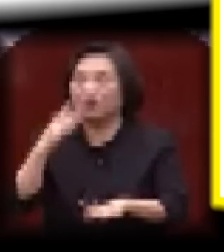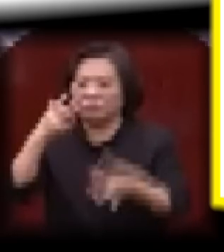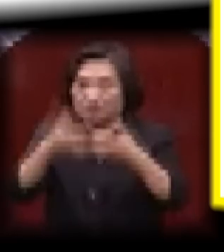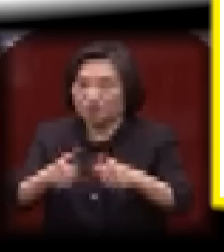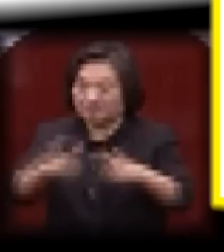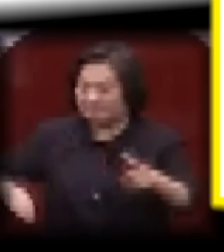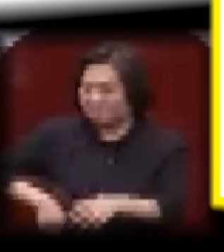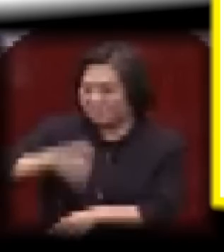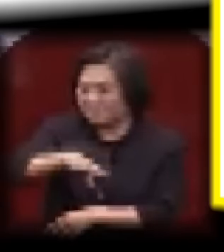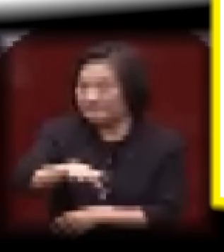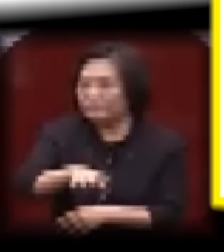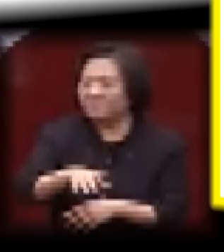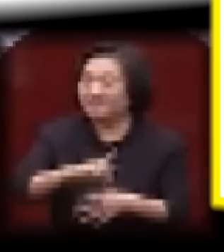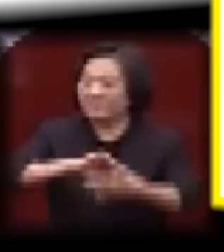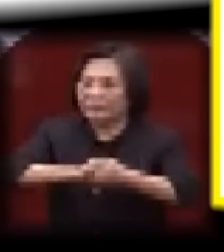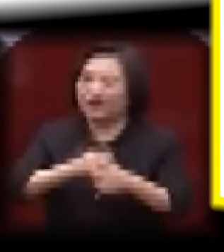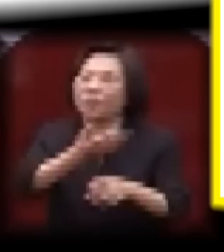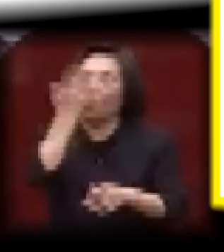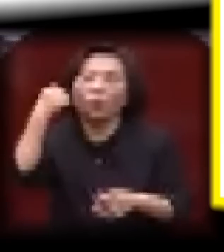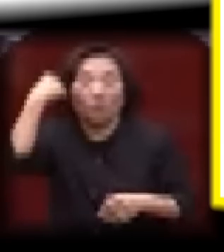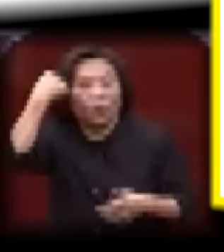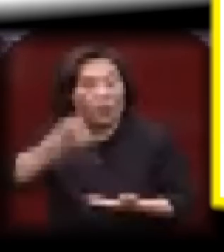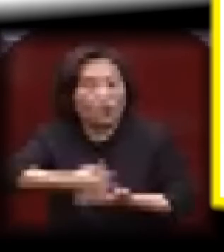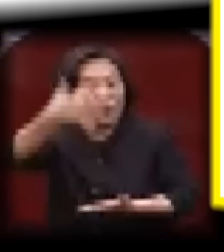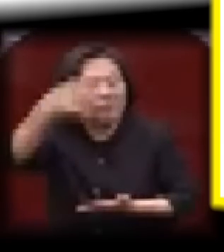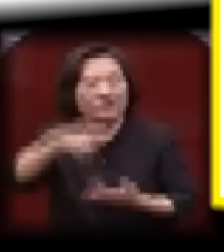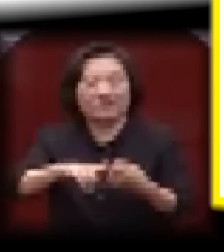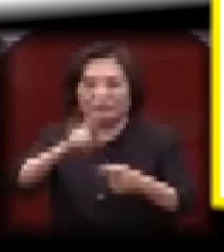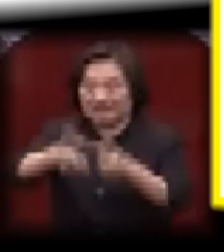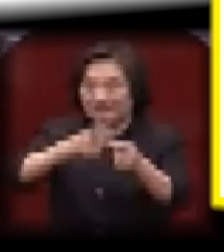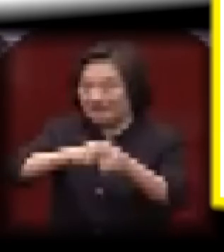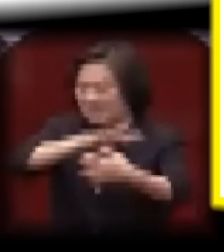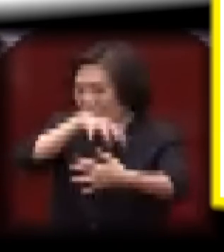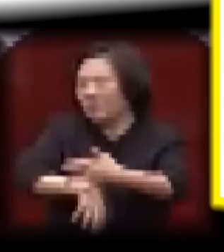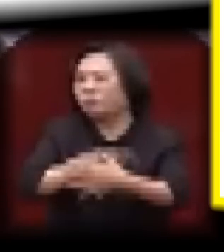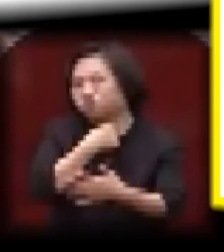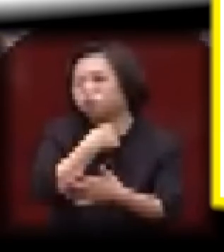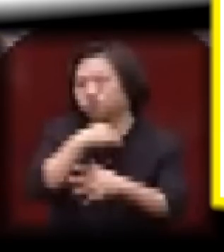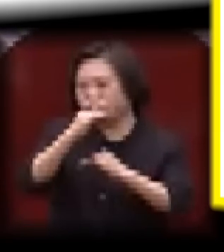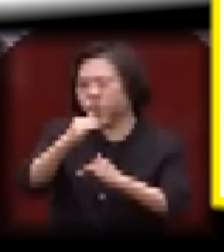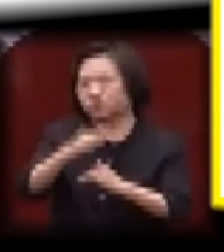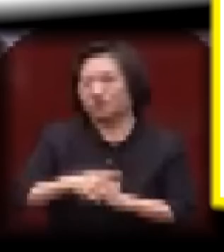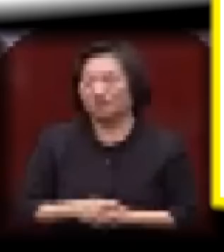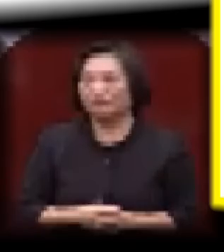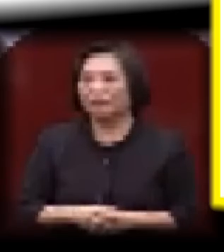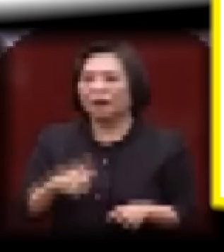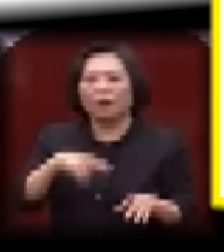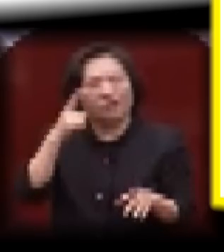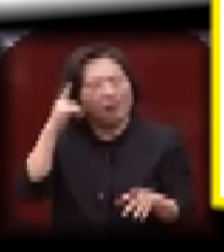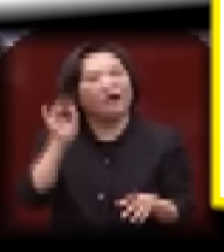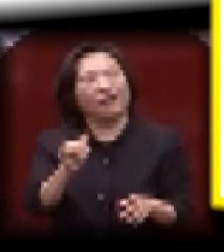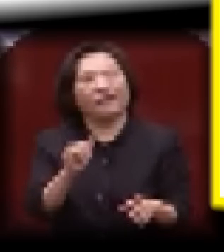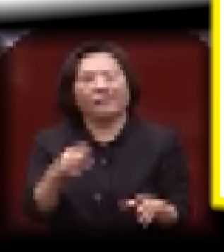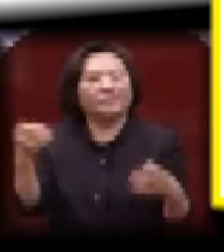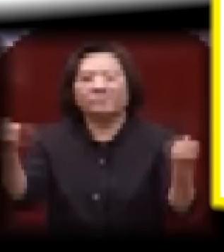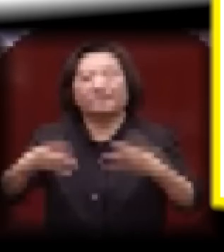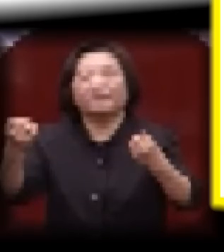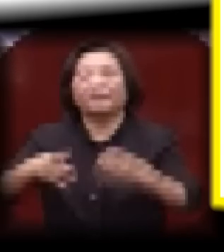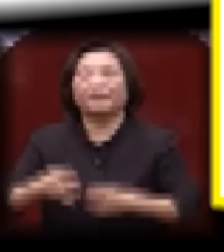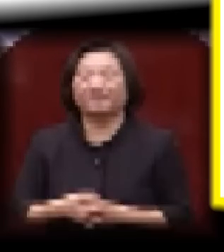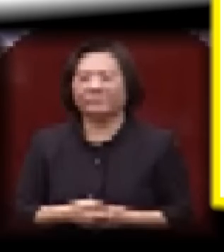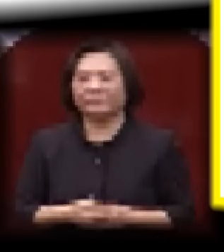特别是要开旅馆的常常很难在10年内回本。那我们就跟他讲说这没有问题吧，应该如果没有什么特